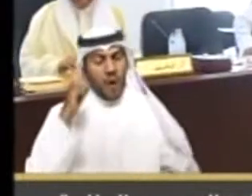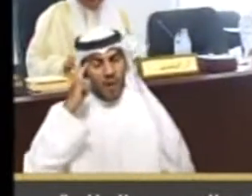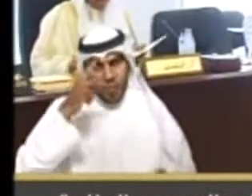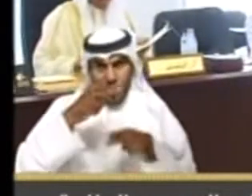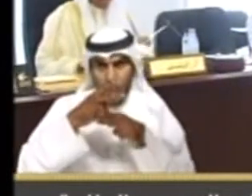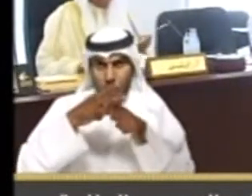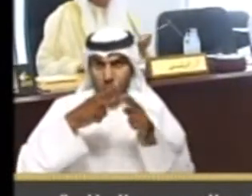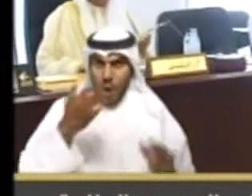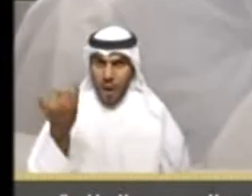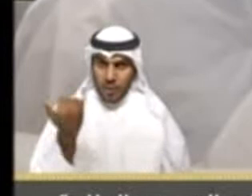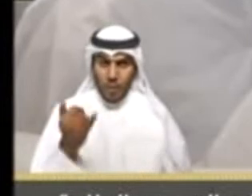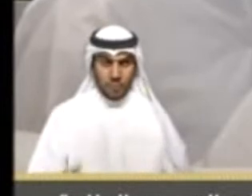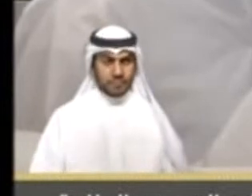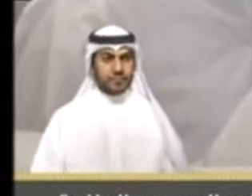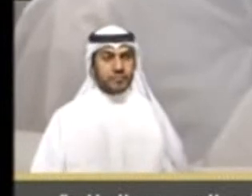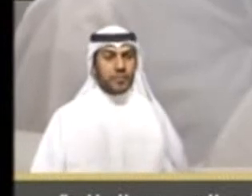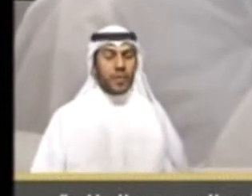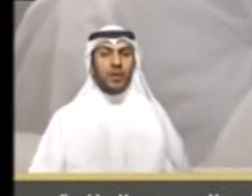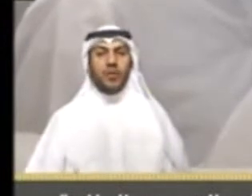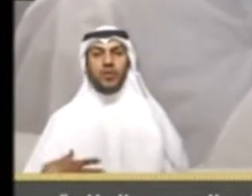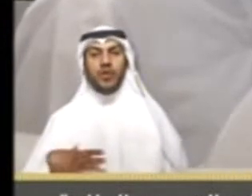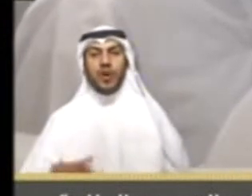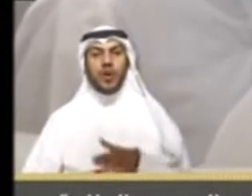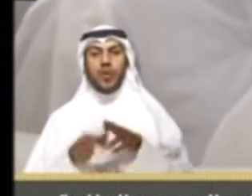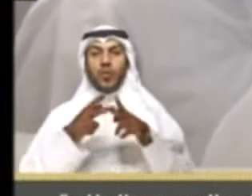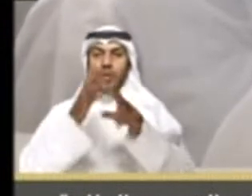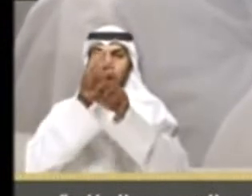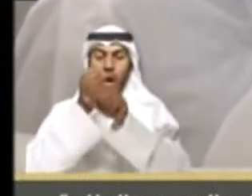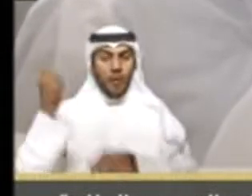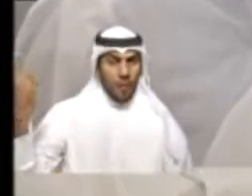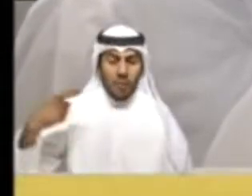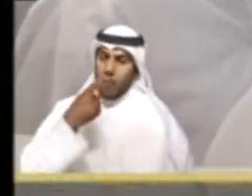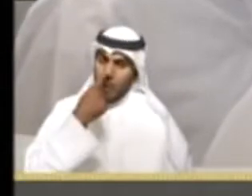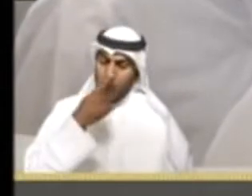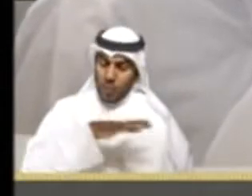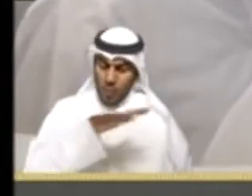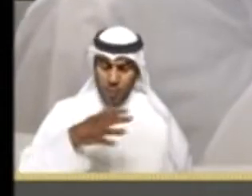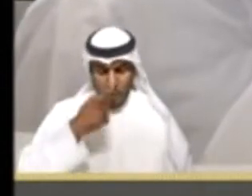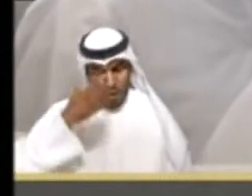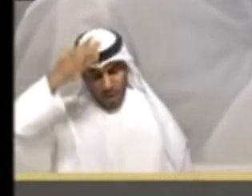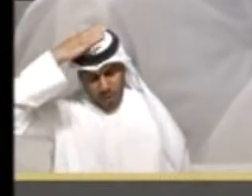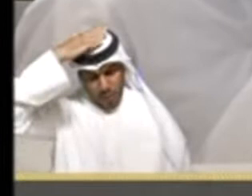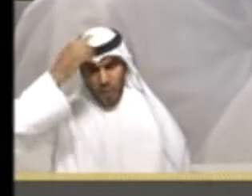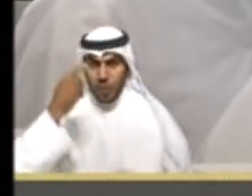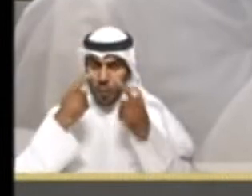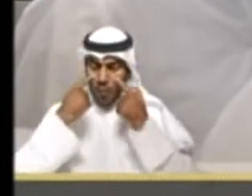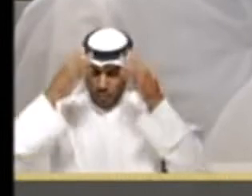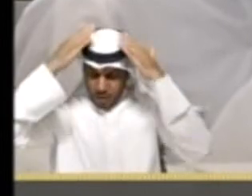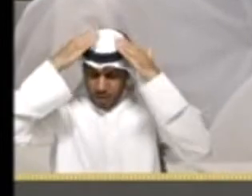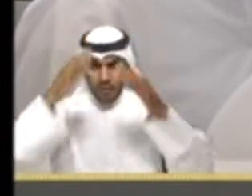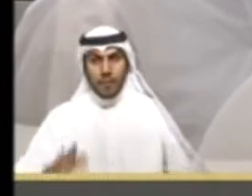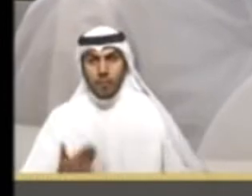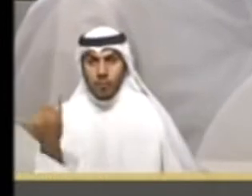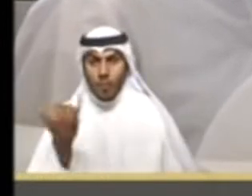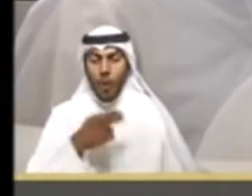أمنها واستقرارها. رسالة سمو الأمير على العين والرأس، وأن الكويتيين في كل المنعطفات التاريخية اصطفوا